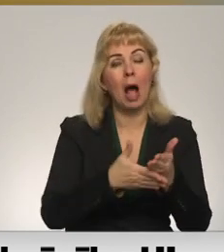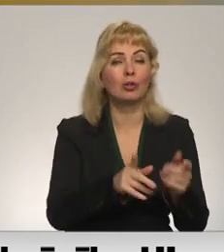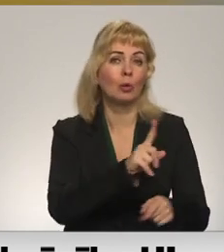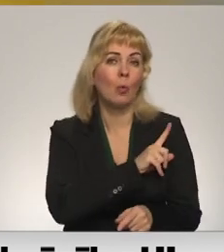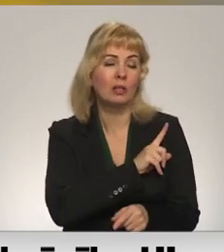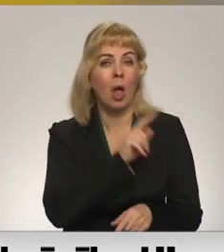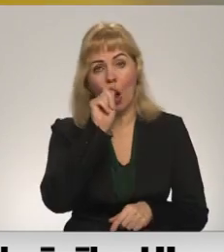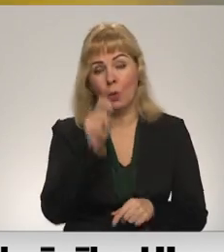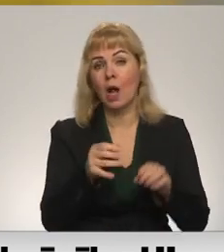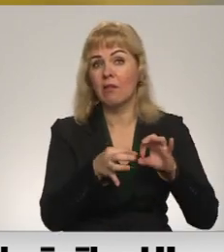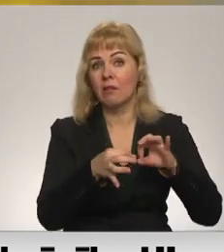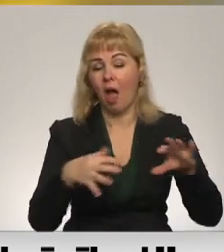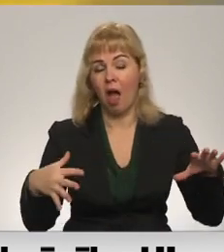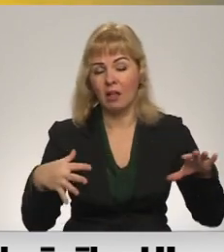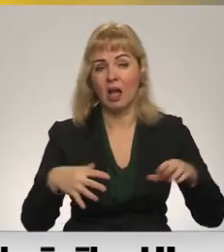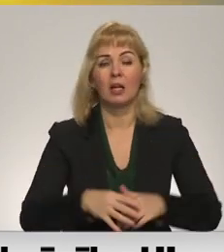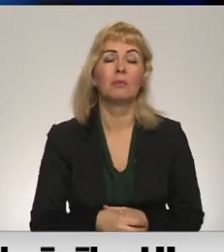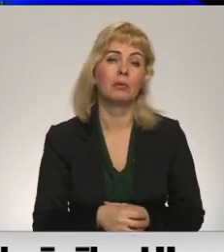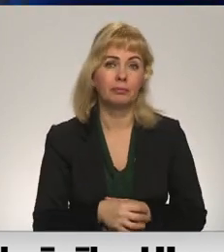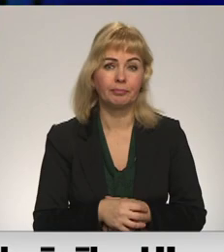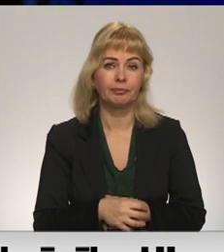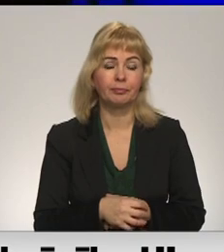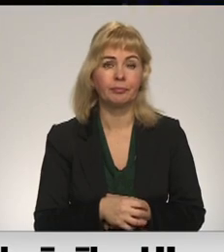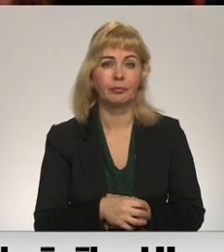Ukrainas neatkarību. Turpinam ar Līcīti.